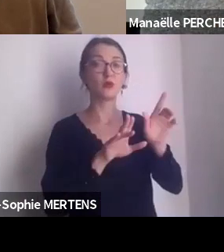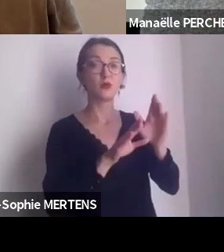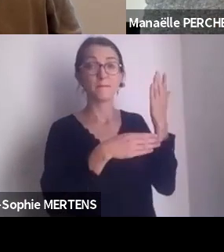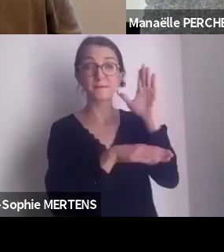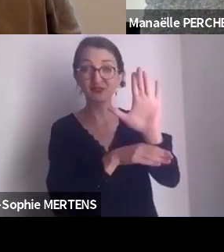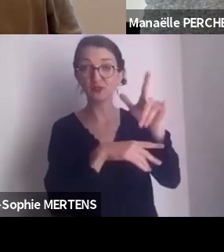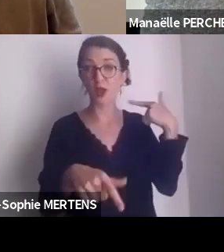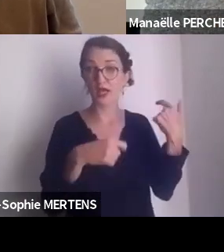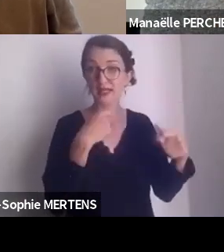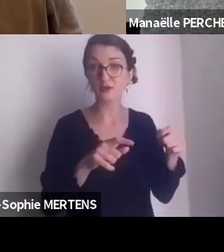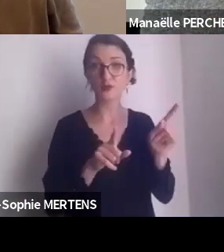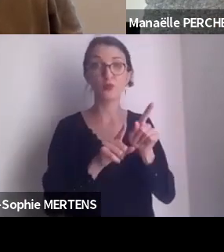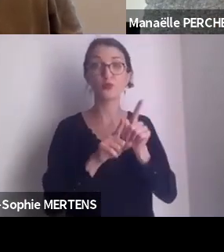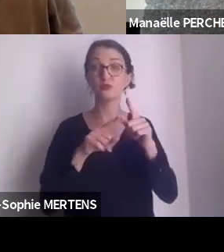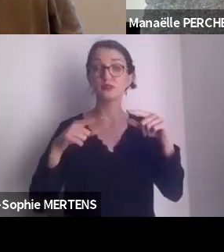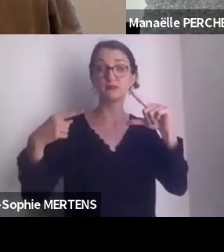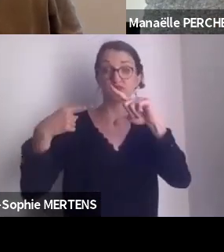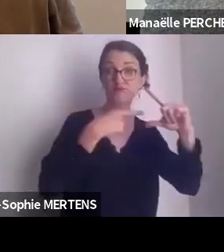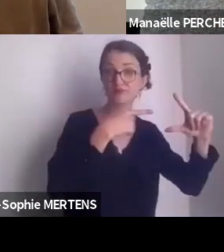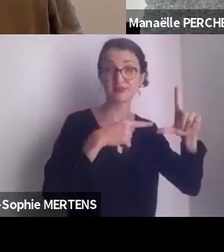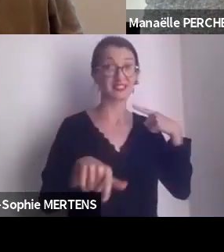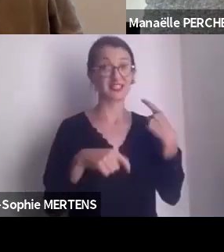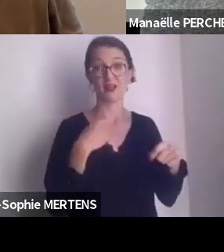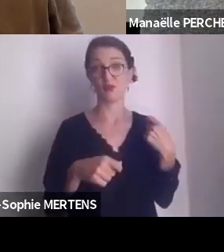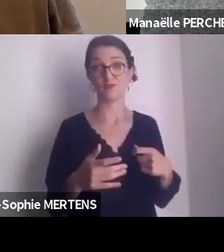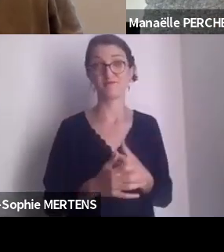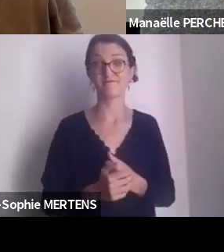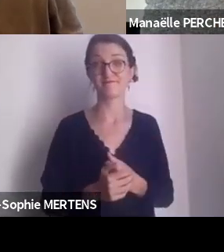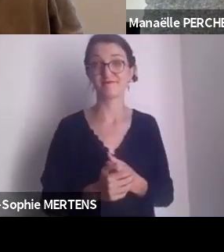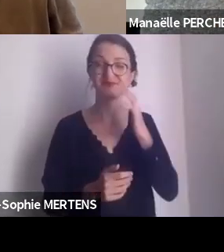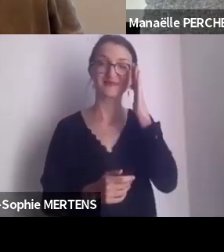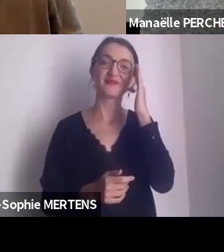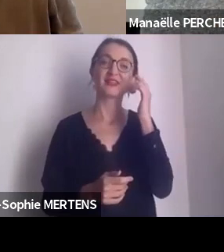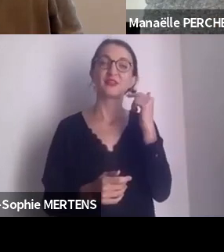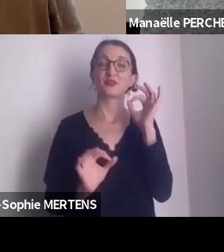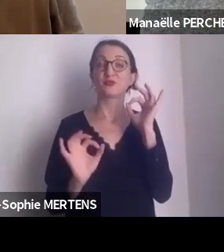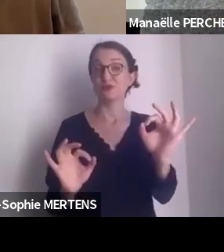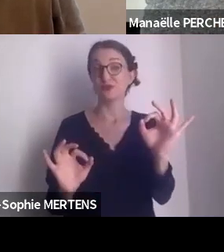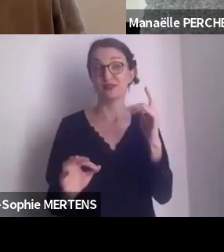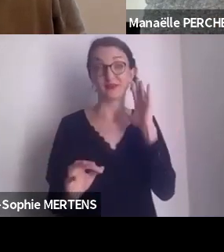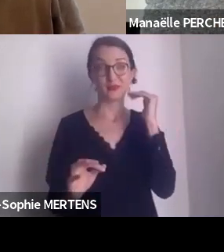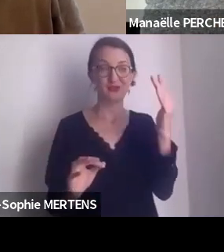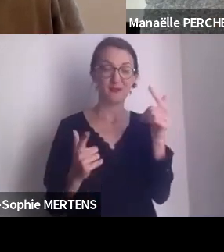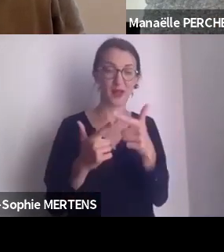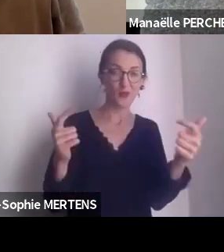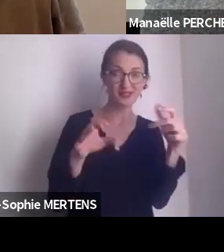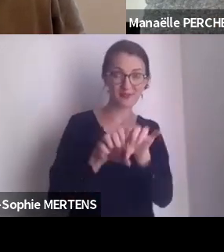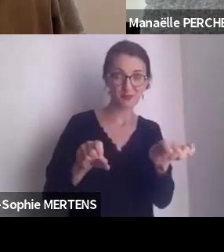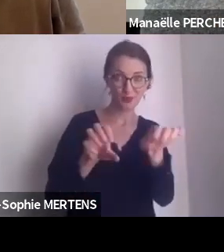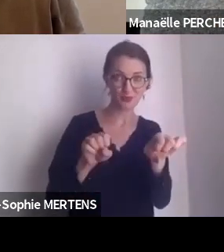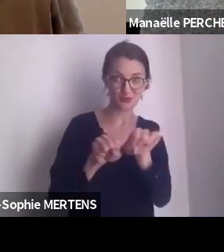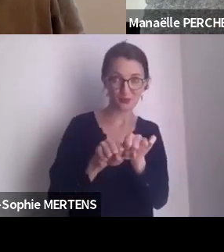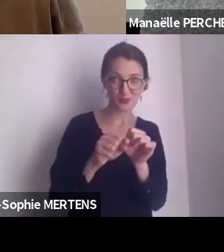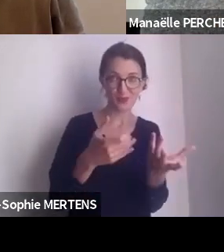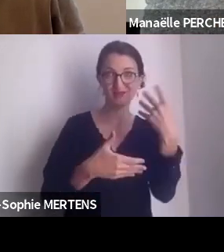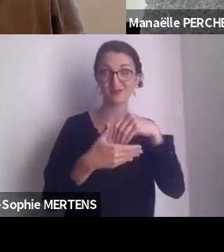est signalétique en carton. Donc, on a intégré et créé un outil de production, parce qu'on est parti vraiment de zéro. J'ai démarré